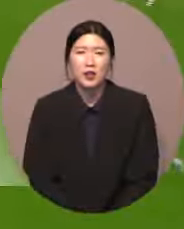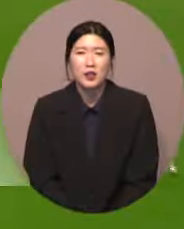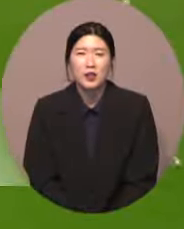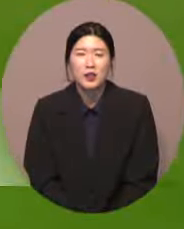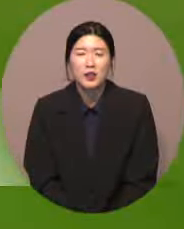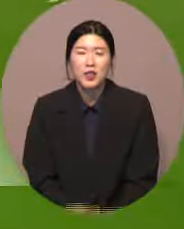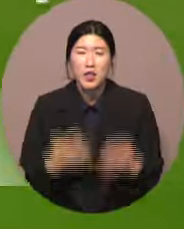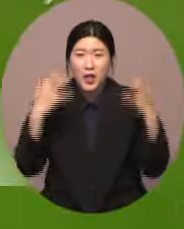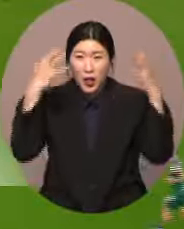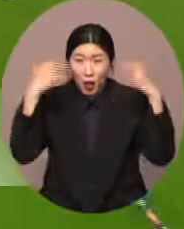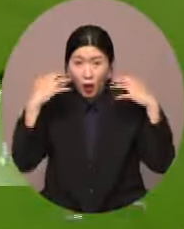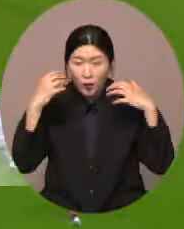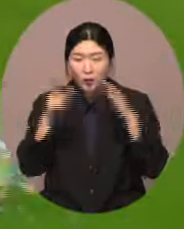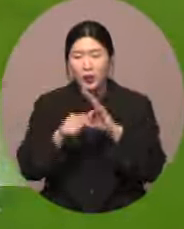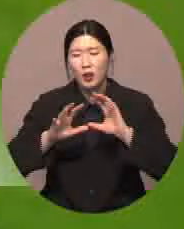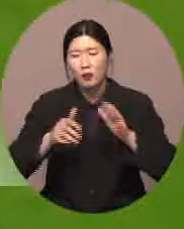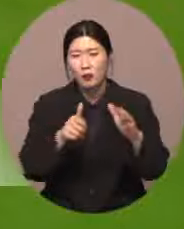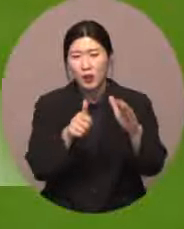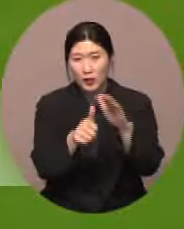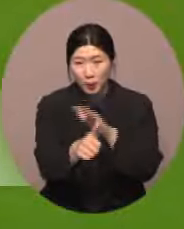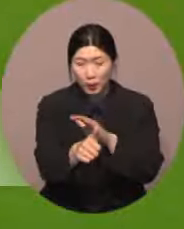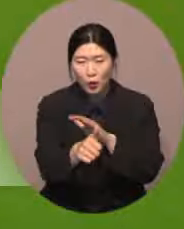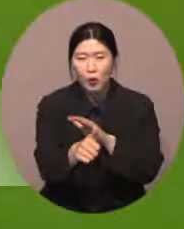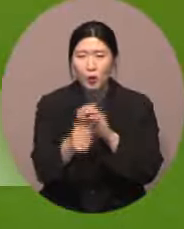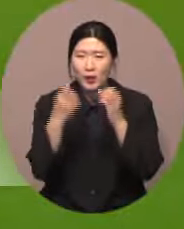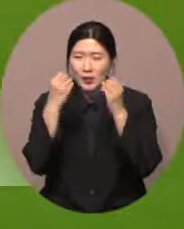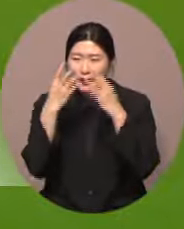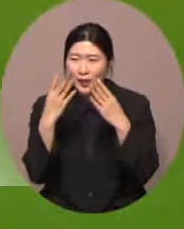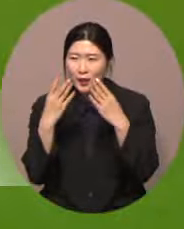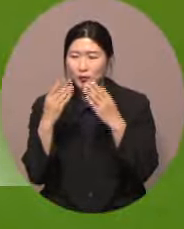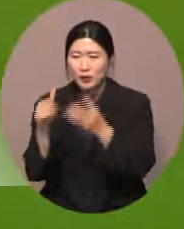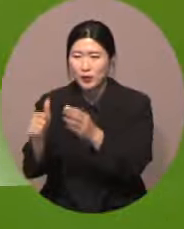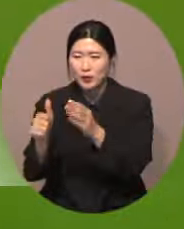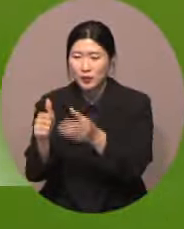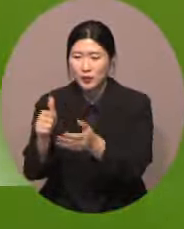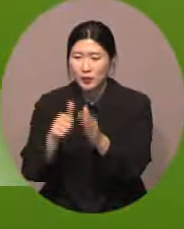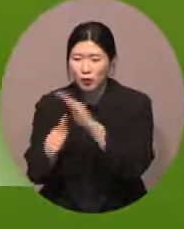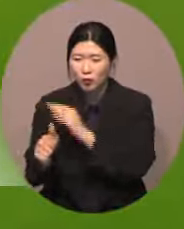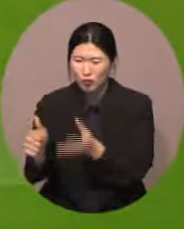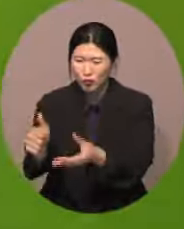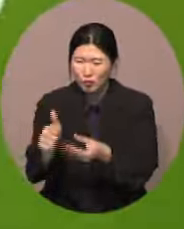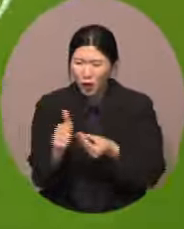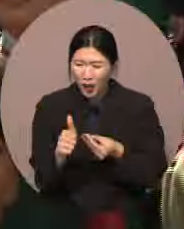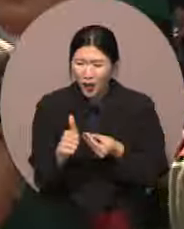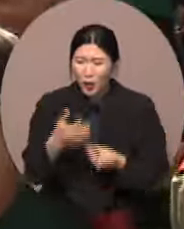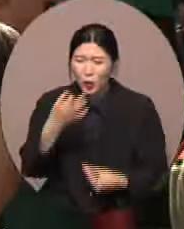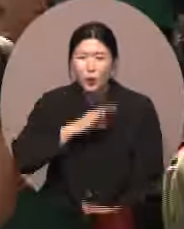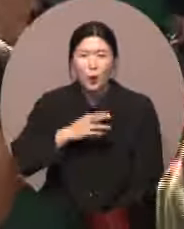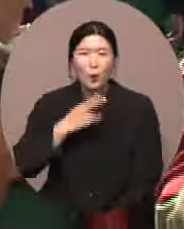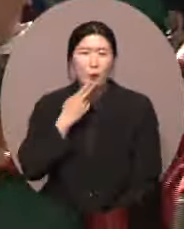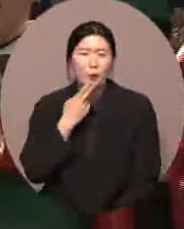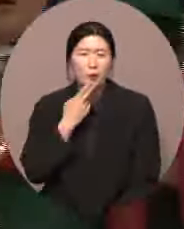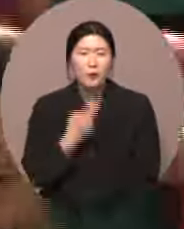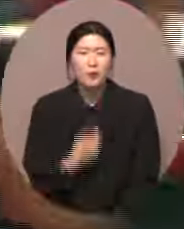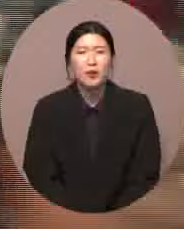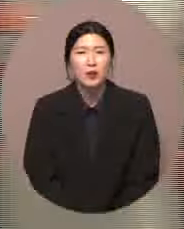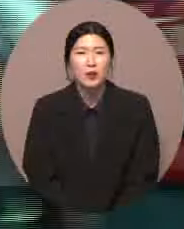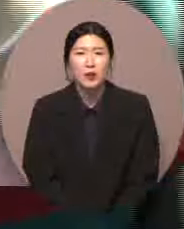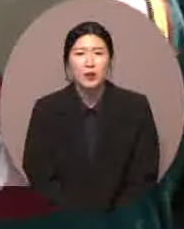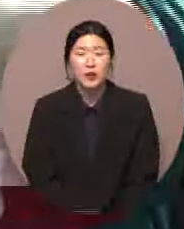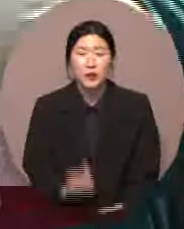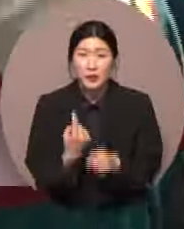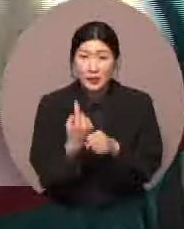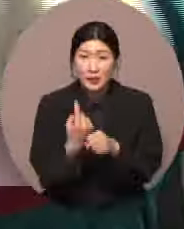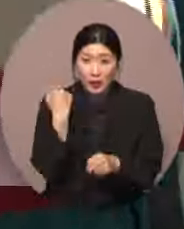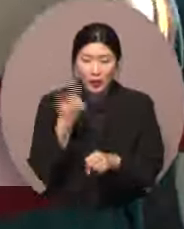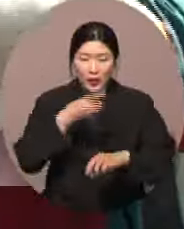시장에서 국가대표 출신을 비롯해 새로운 얼굴을 대거 영입한 효과도 미미합니다. 지난해 대전 홈경기에